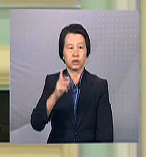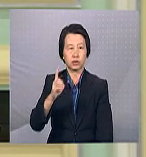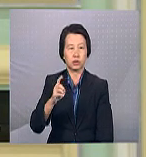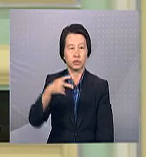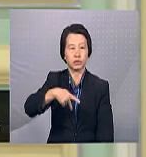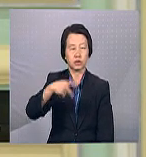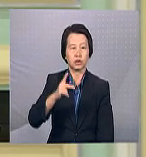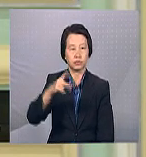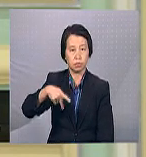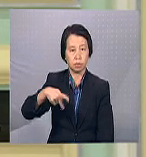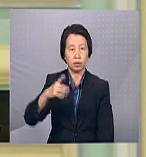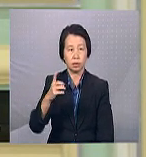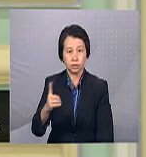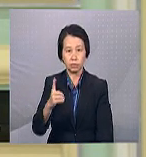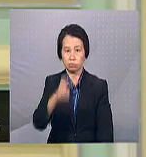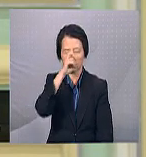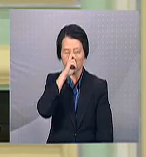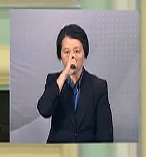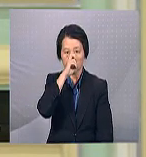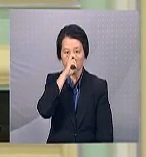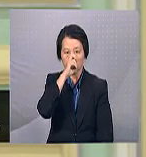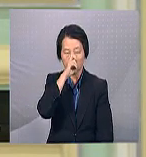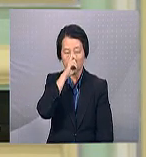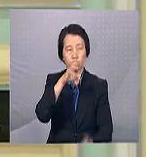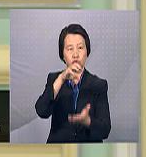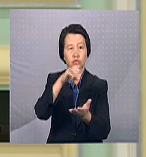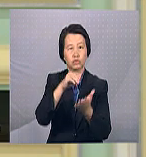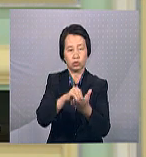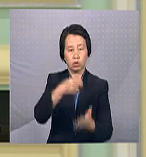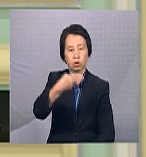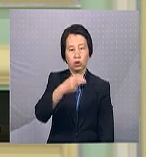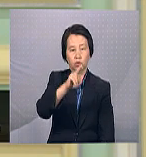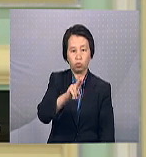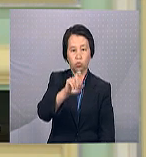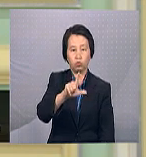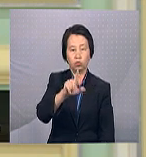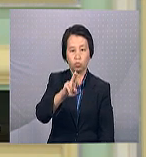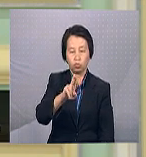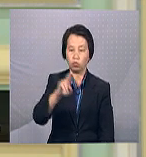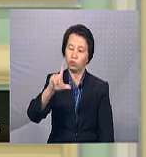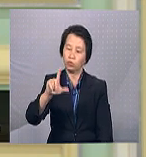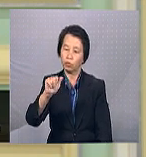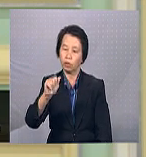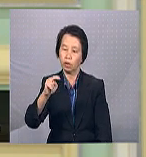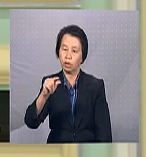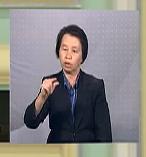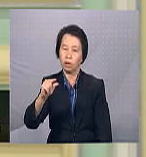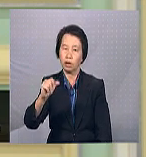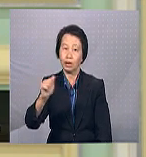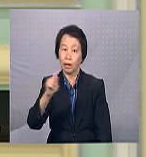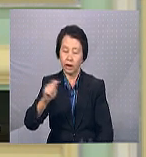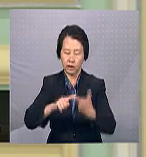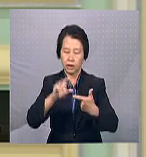PKP diperketat. Okey, seperti di Hulu Langat, seperti di Separenggam dan juga